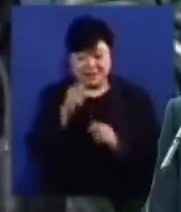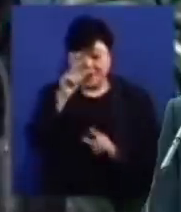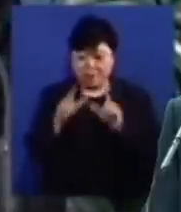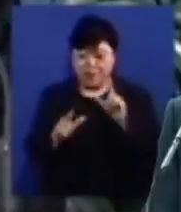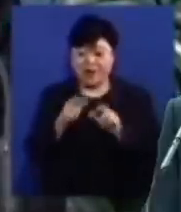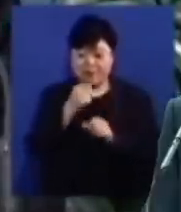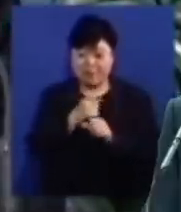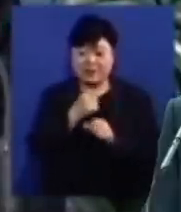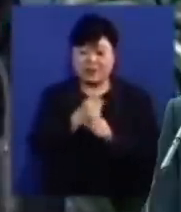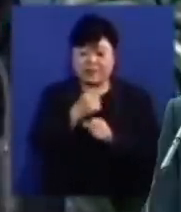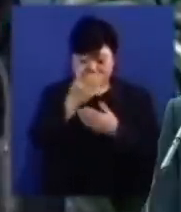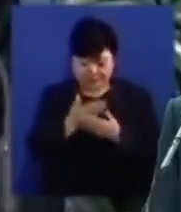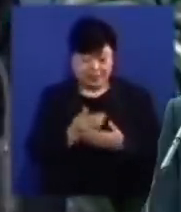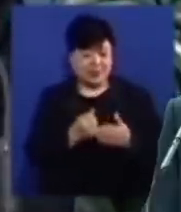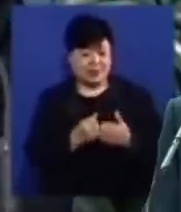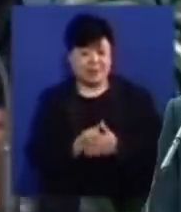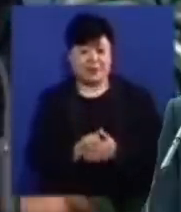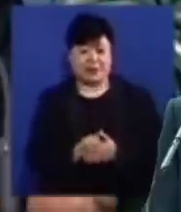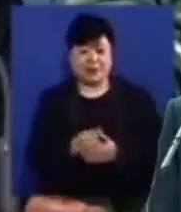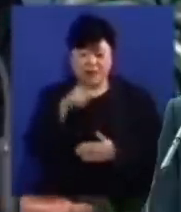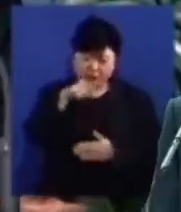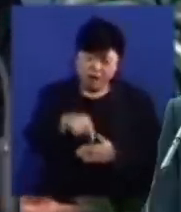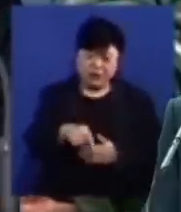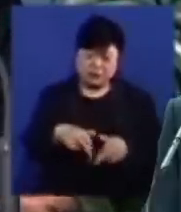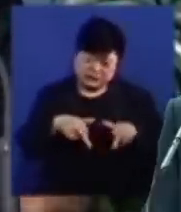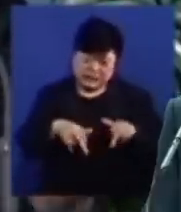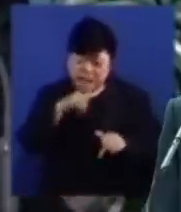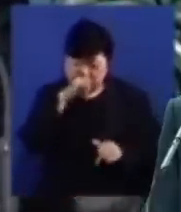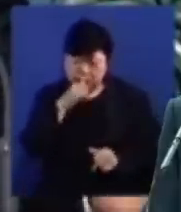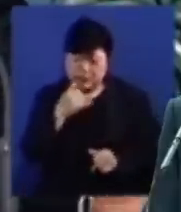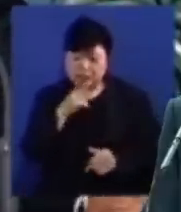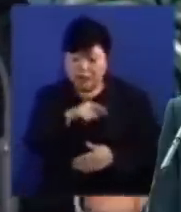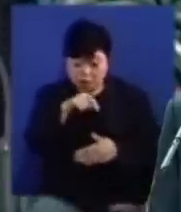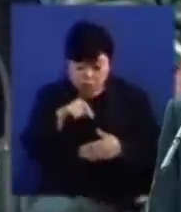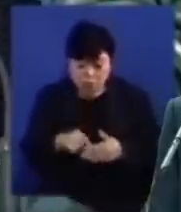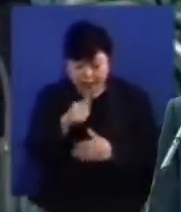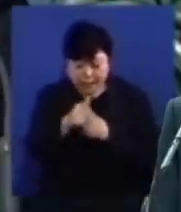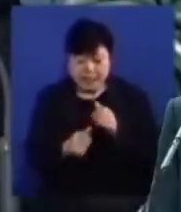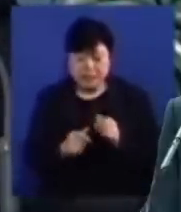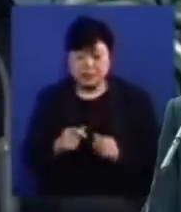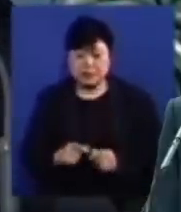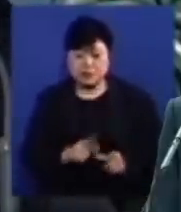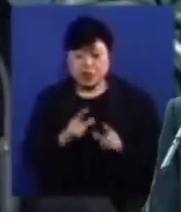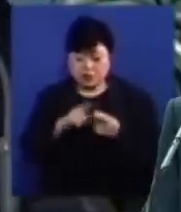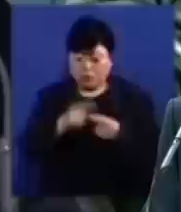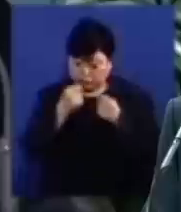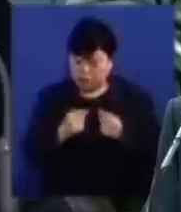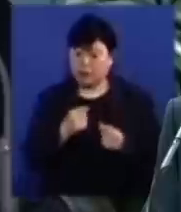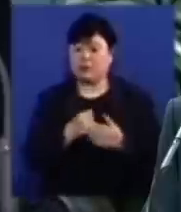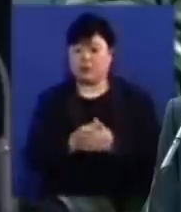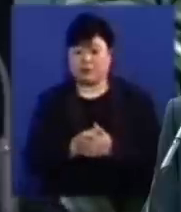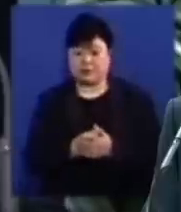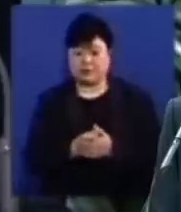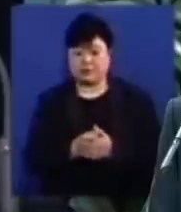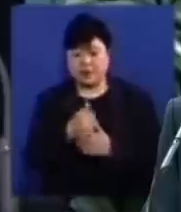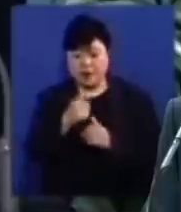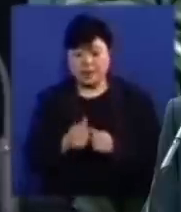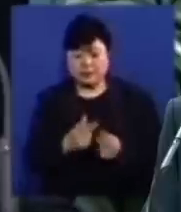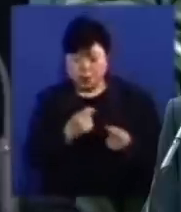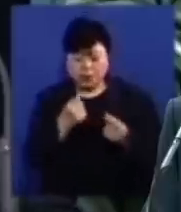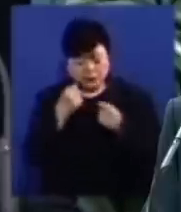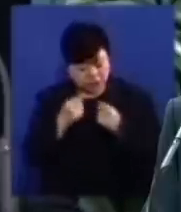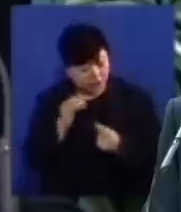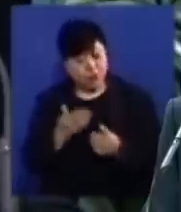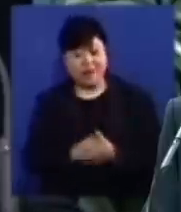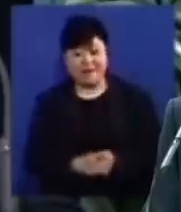형상과 모양대로 지음받았기 때문에 겉은 어떻게 되었든지 우리 속 사람이 하나님처럼 살아가게 되는 것입니다. 하나님처럼